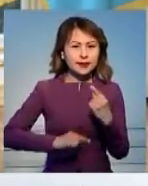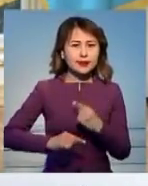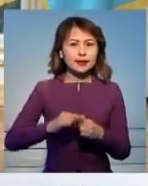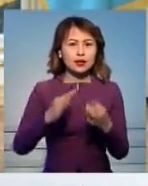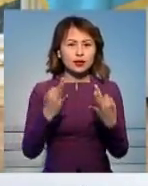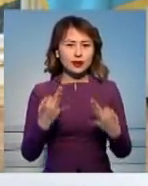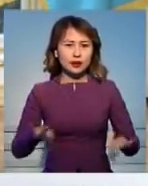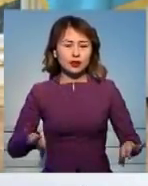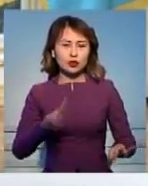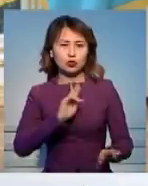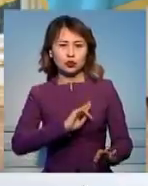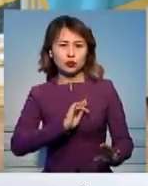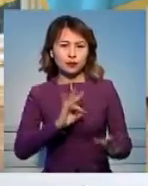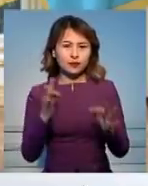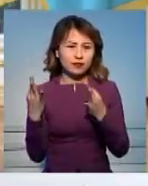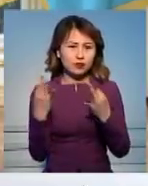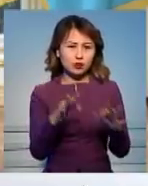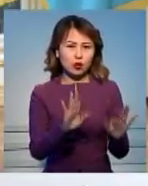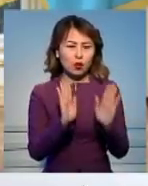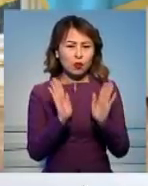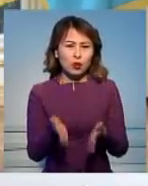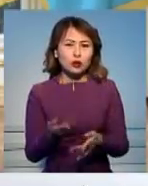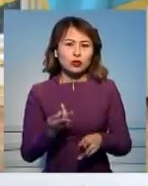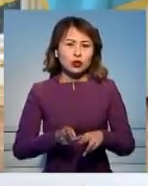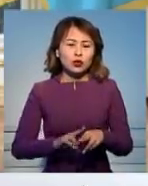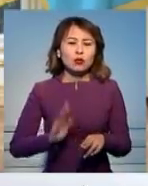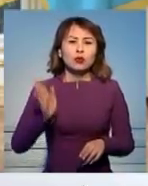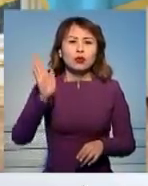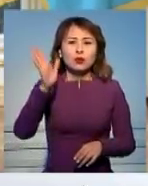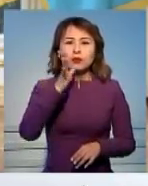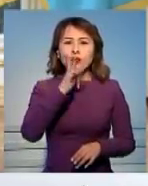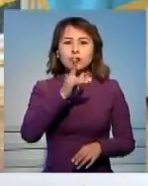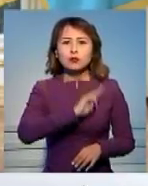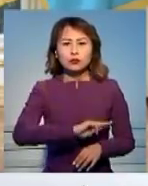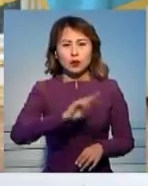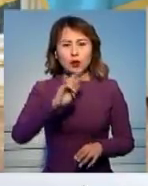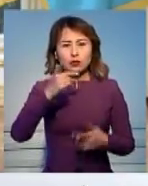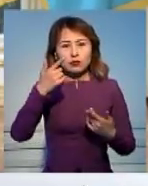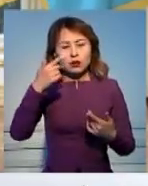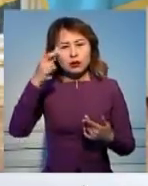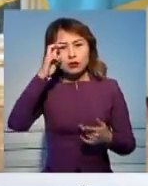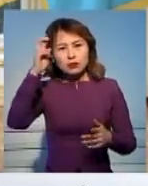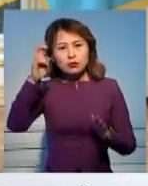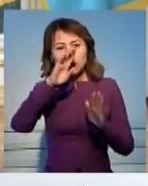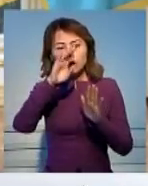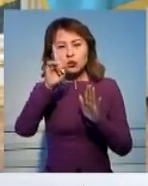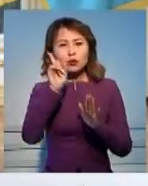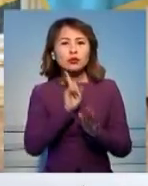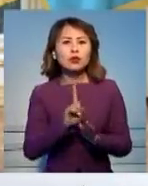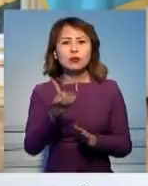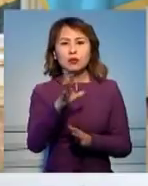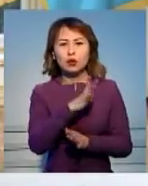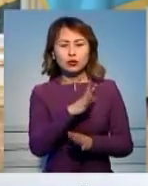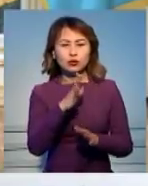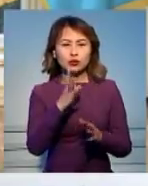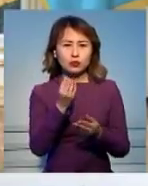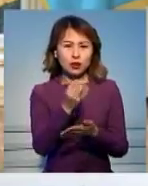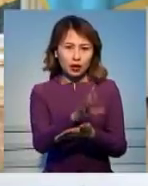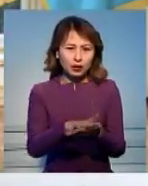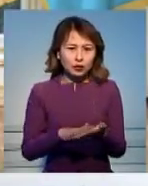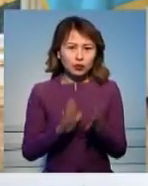еркін жұмыс істеуіне жол ашады. Біз алдағы уақытта кәсіпкерлікті өркендету үшін қолайлы жағдай қалыптастыра береміз ары